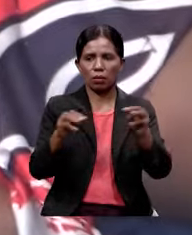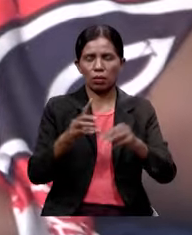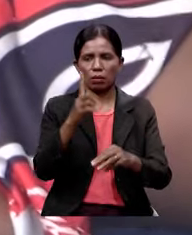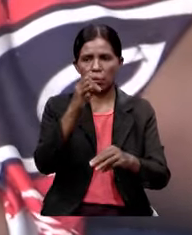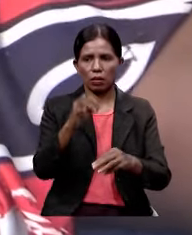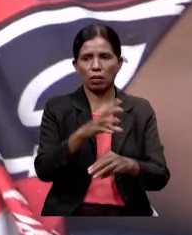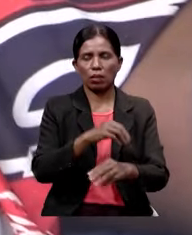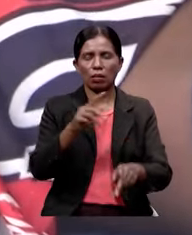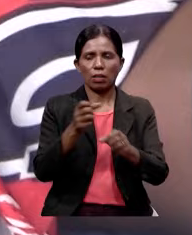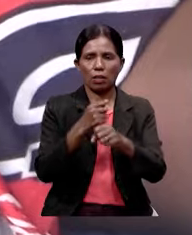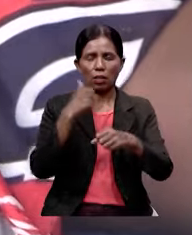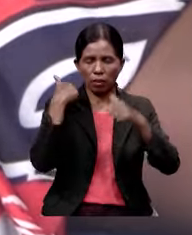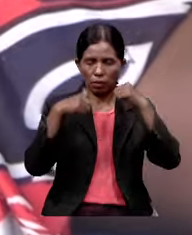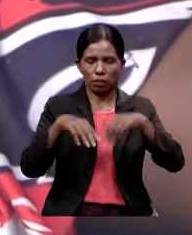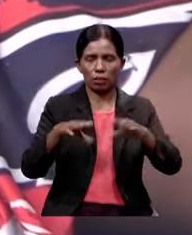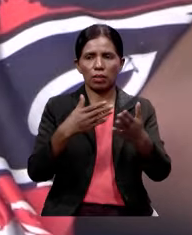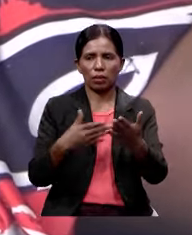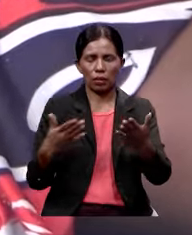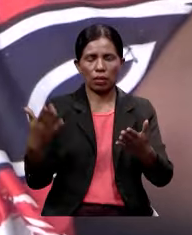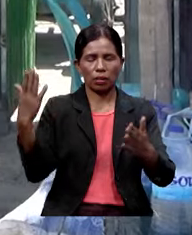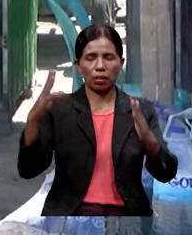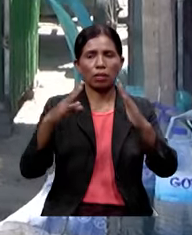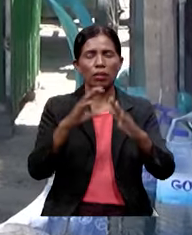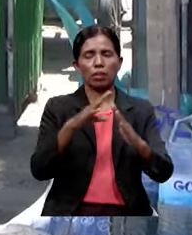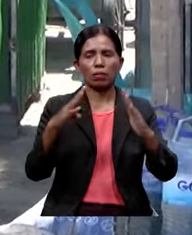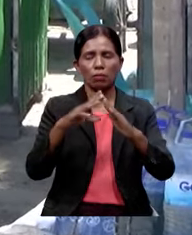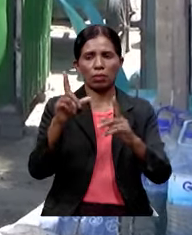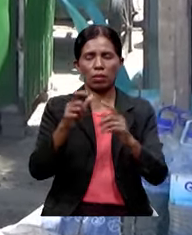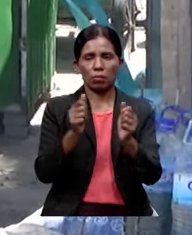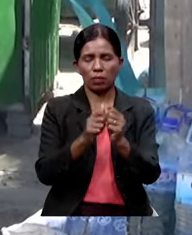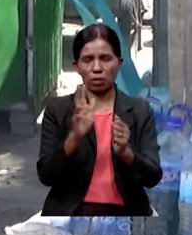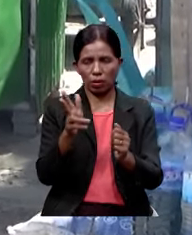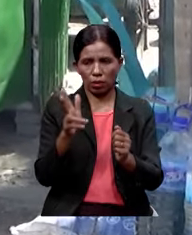negosiante sira nebe halau atividade negosiu iha area uma adat Tasitolo hamutuk